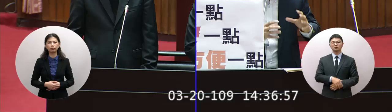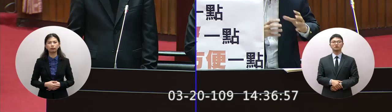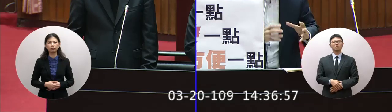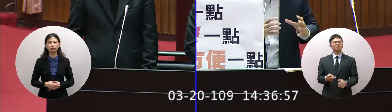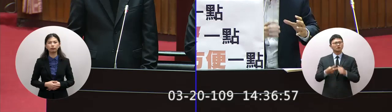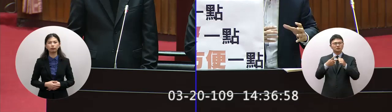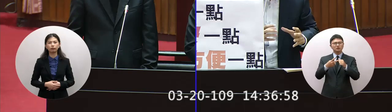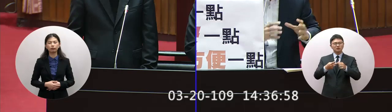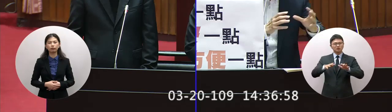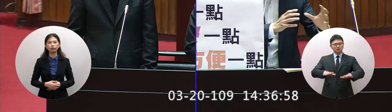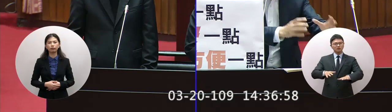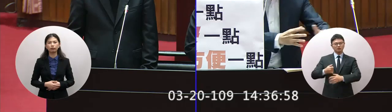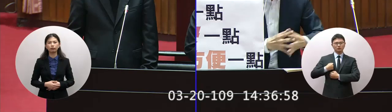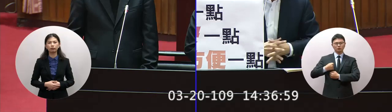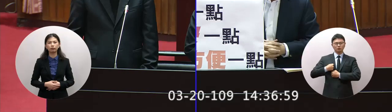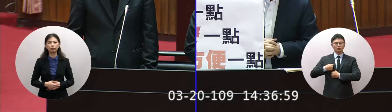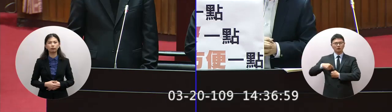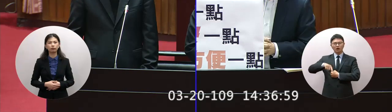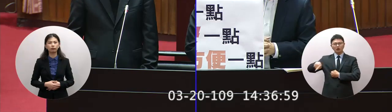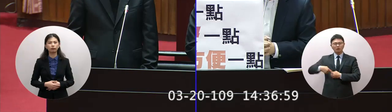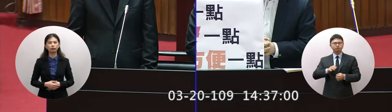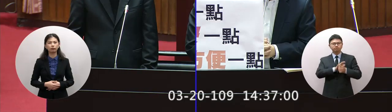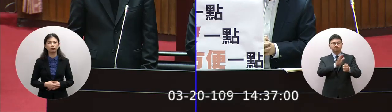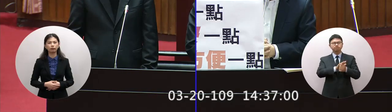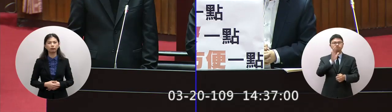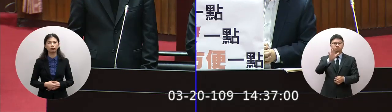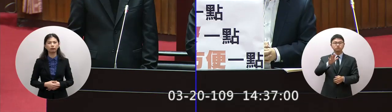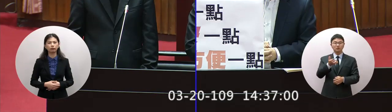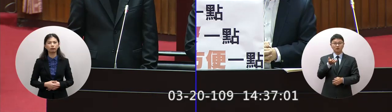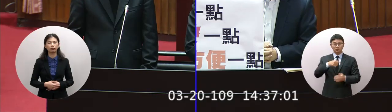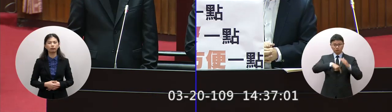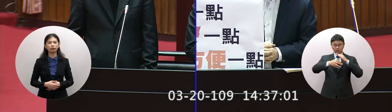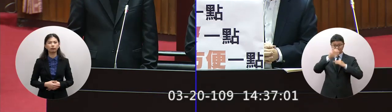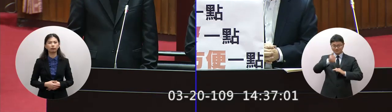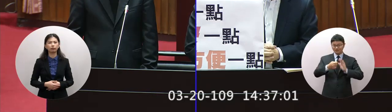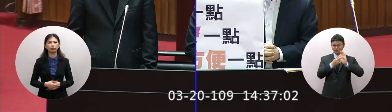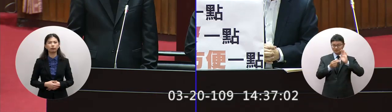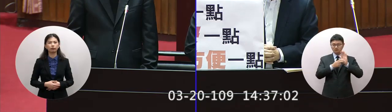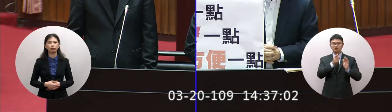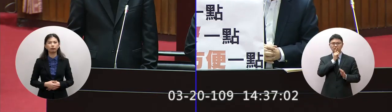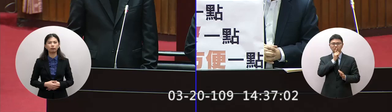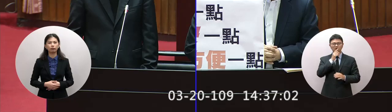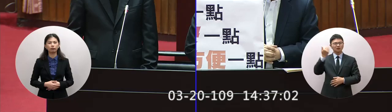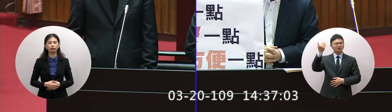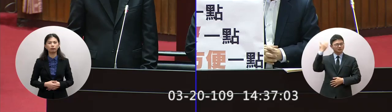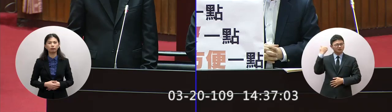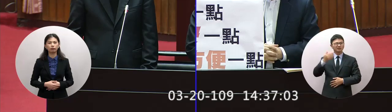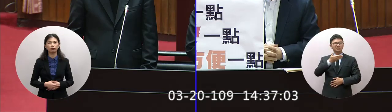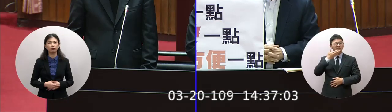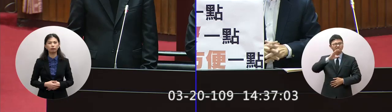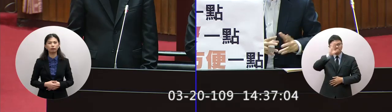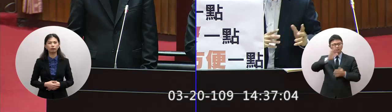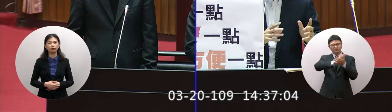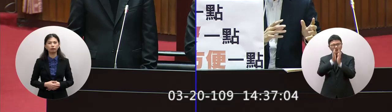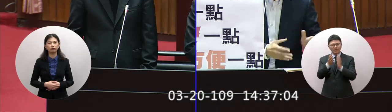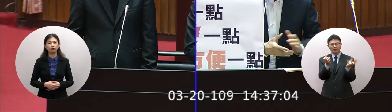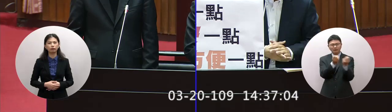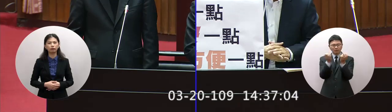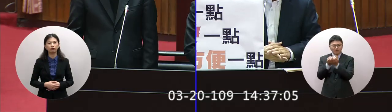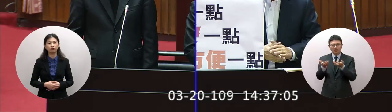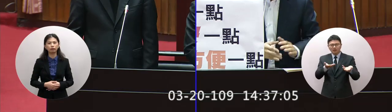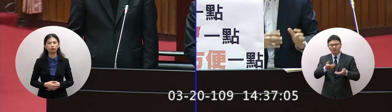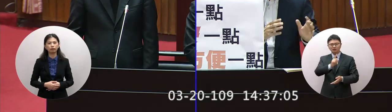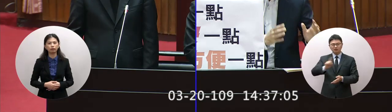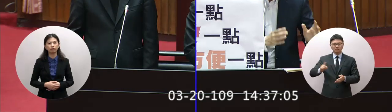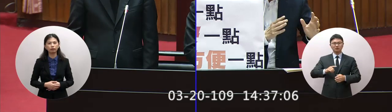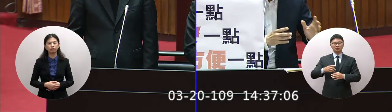是我们还是有现役的官士兵在做支援嘛，那刚才院长你提到的，其实我们过去的一些重大的天然灾害，我们的官士兵去支